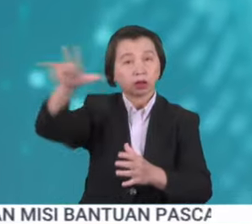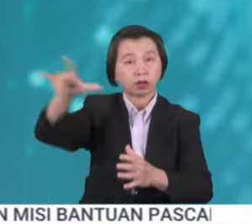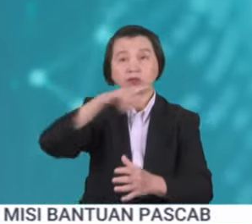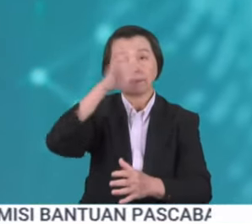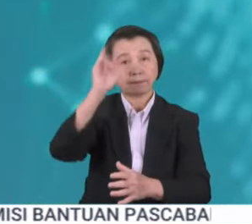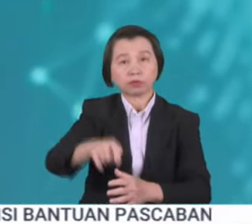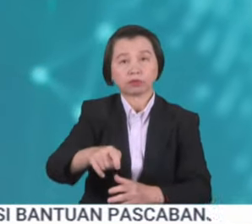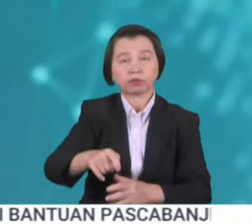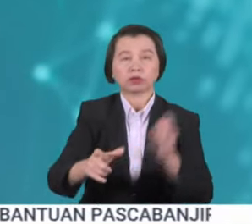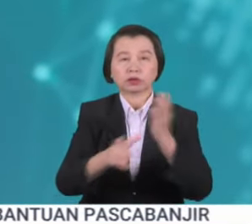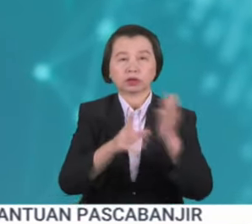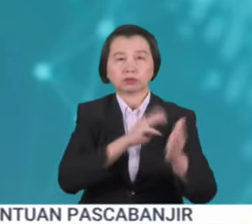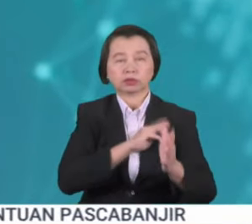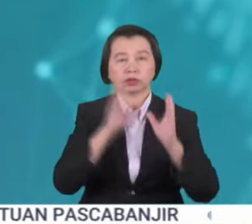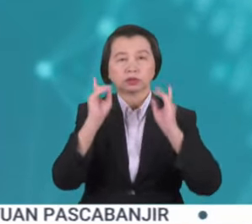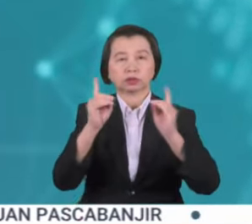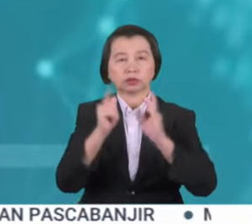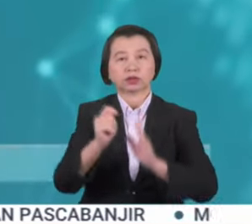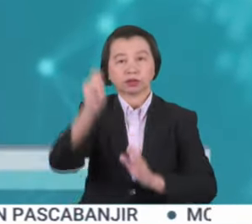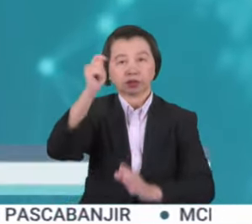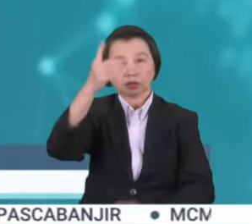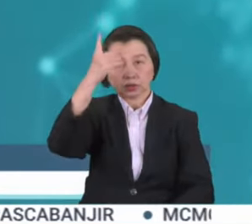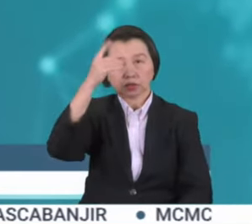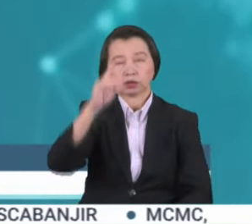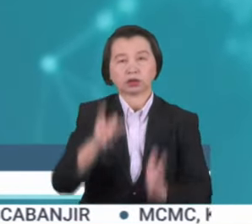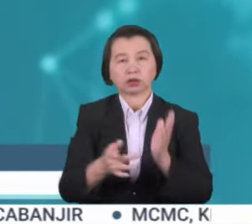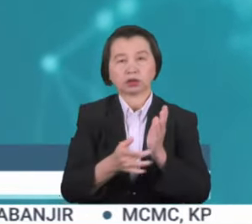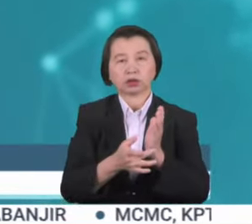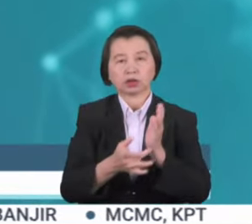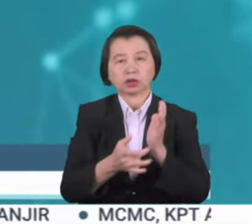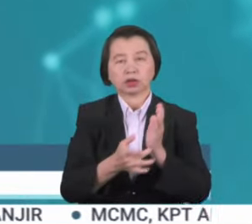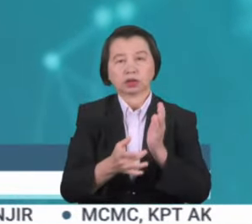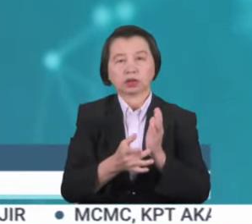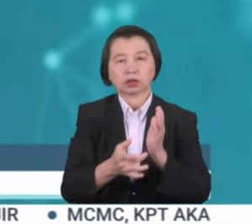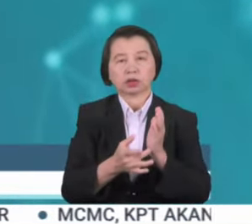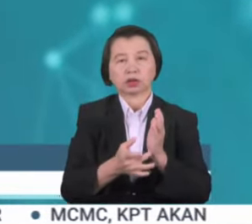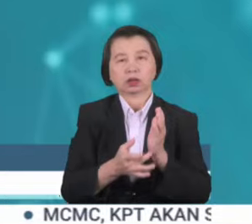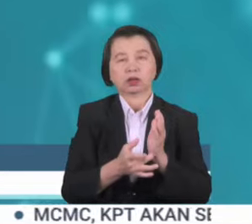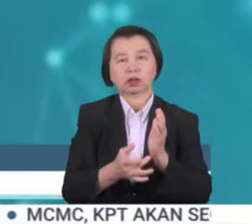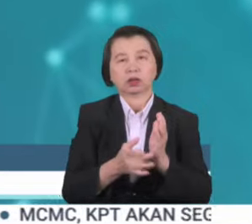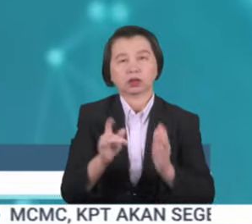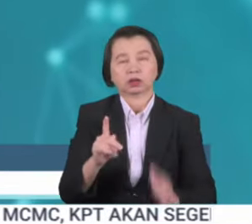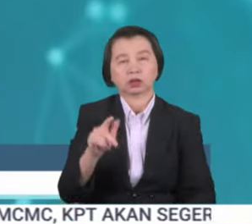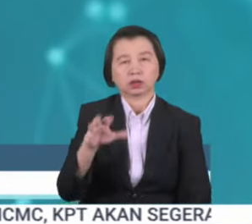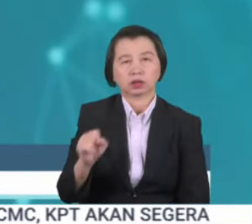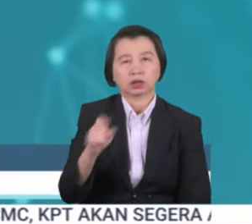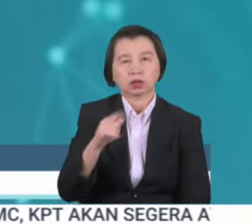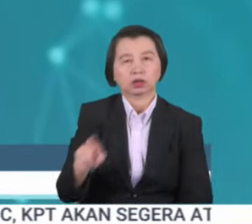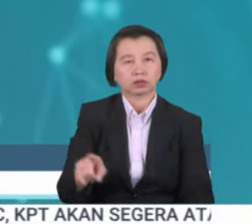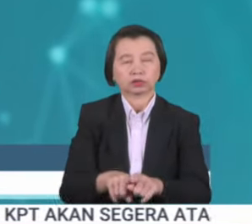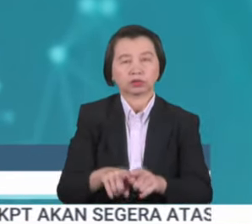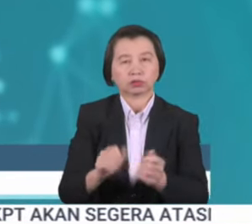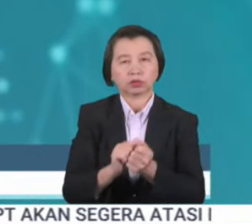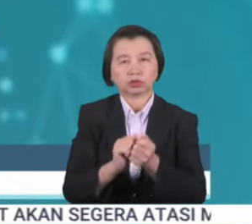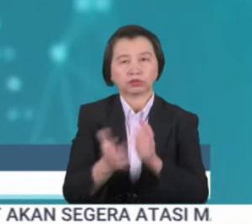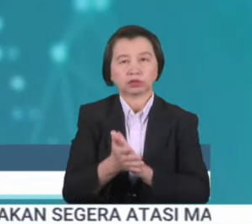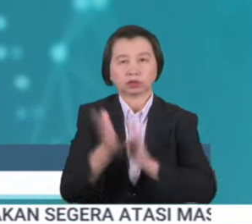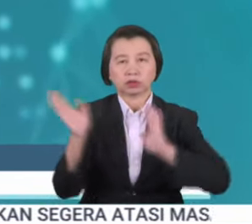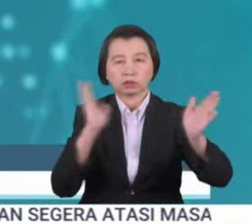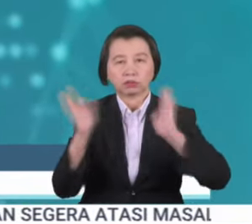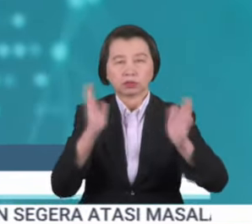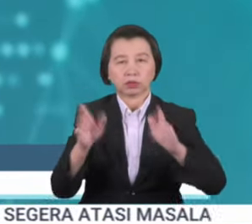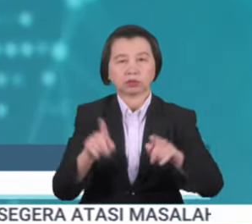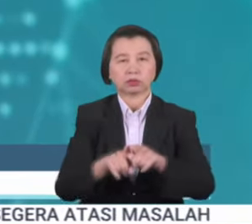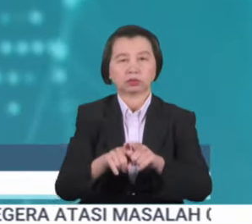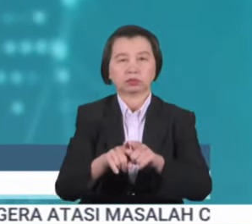negara. Menurut Timbalan Menteri Pendidikan Tinggi, Datuk Teknologis Mustafa Kap Sakmud, ia selari dengan usaha menjadikan Malaysia